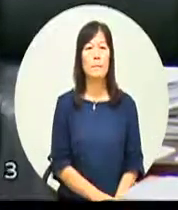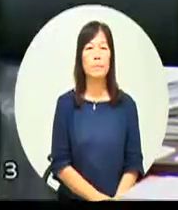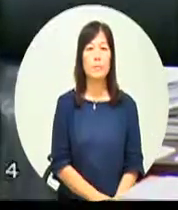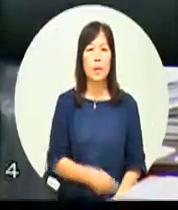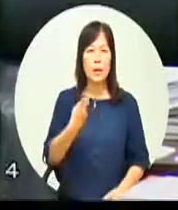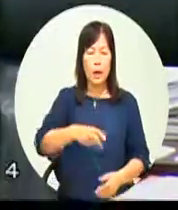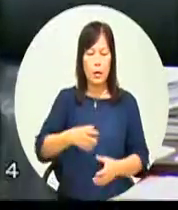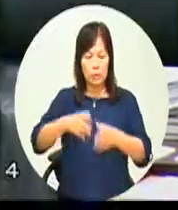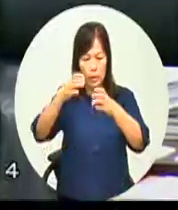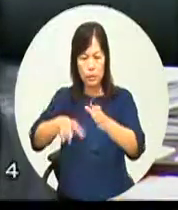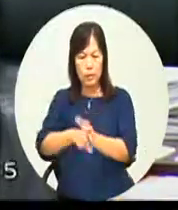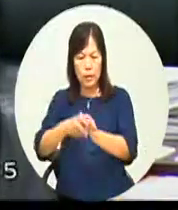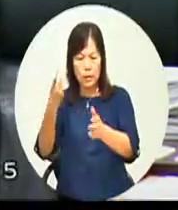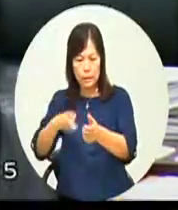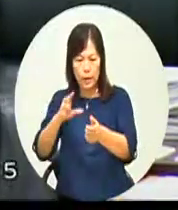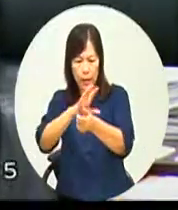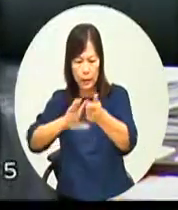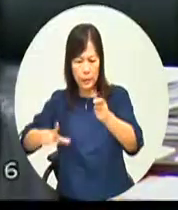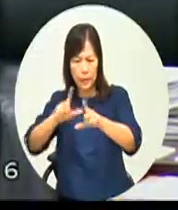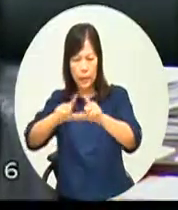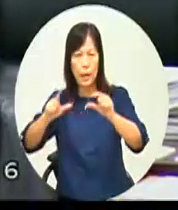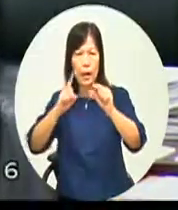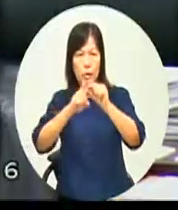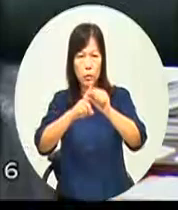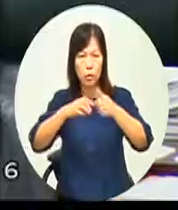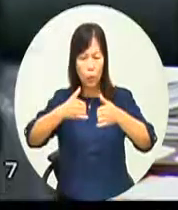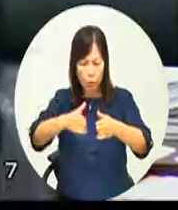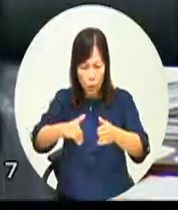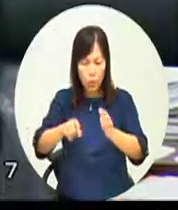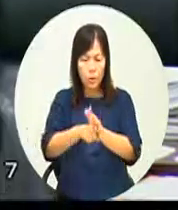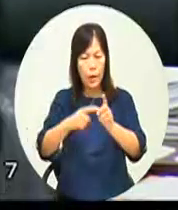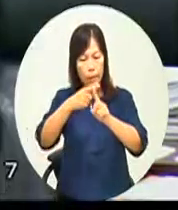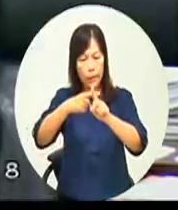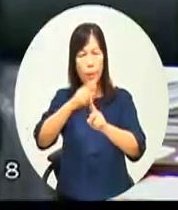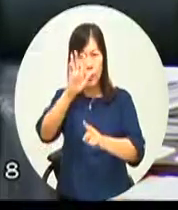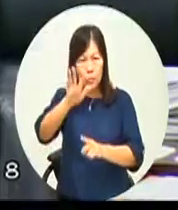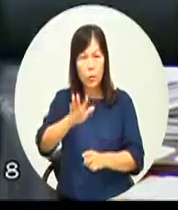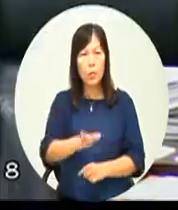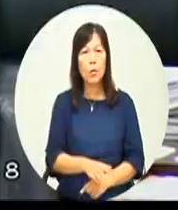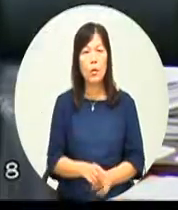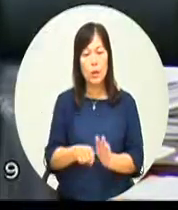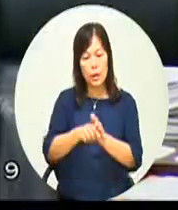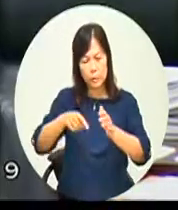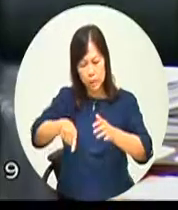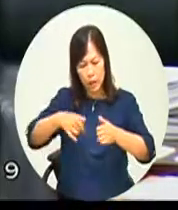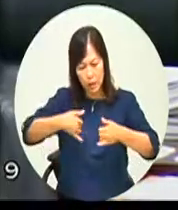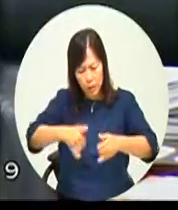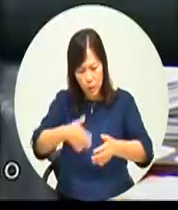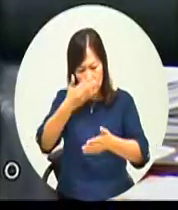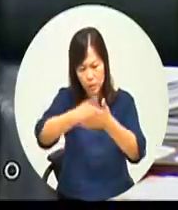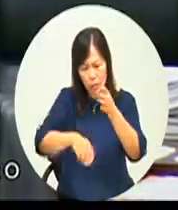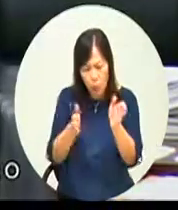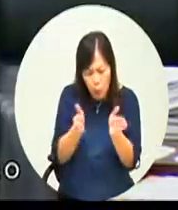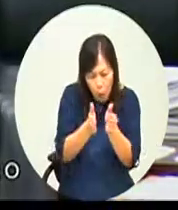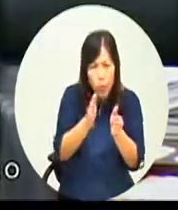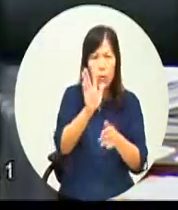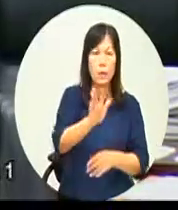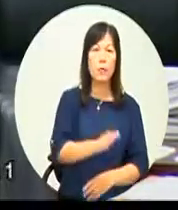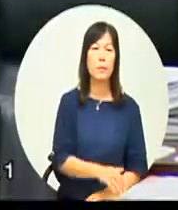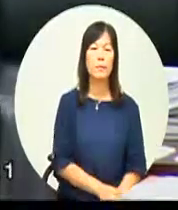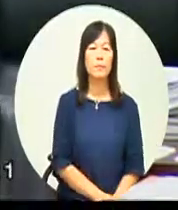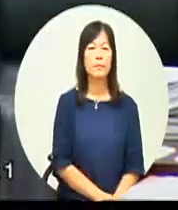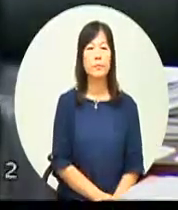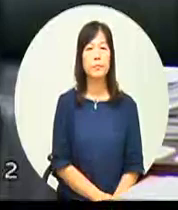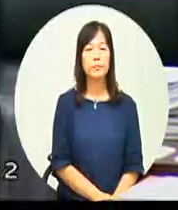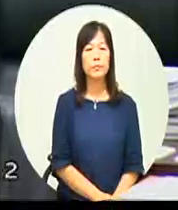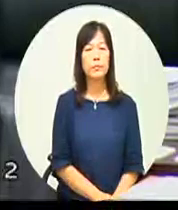又要去占用我们大中一路的路面一半以上，让我们的这一条路变成只剩五米宽。好，